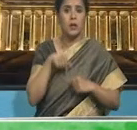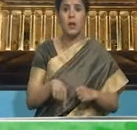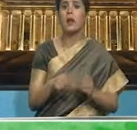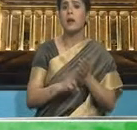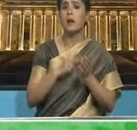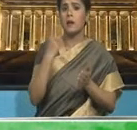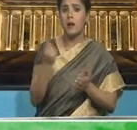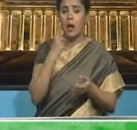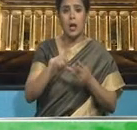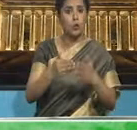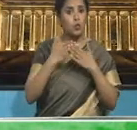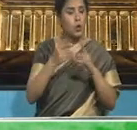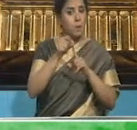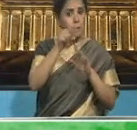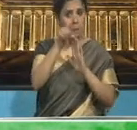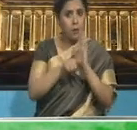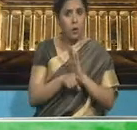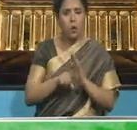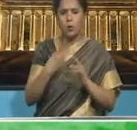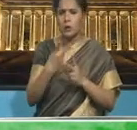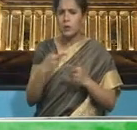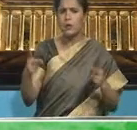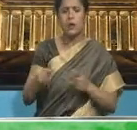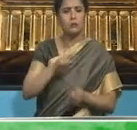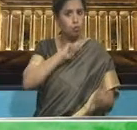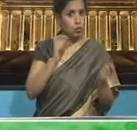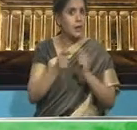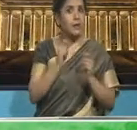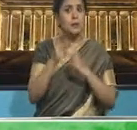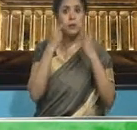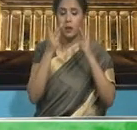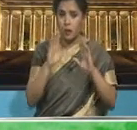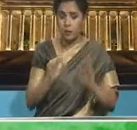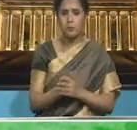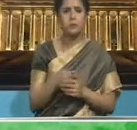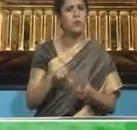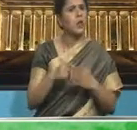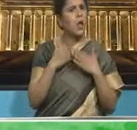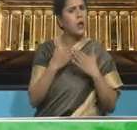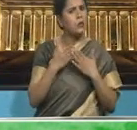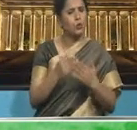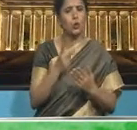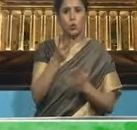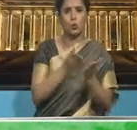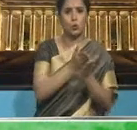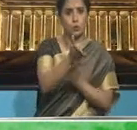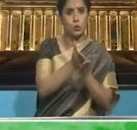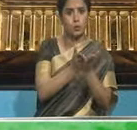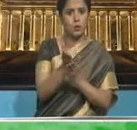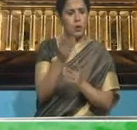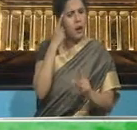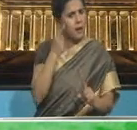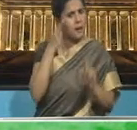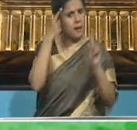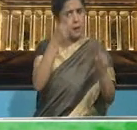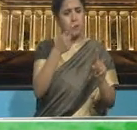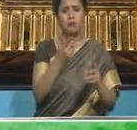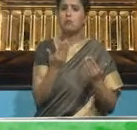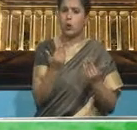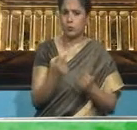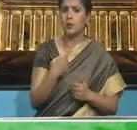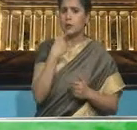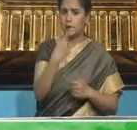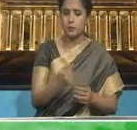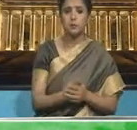में महत्वाकांक्षी परिवर्तन किए गए हैं। शिक्षा के दो प्रमुख उद्देश्य कहे जा सकते